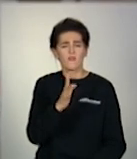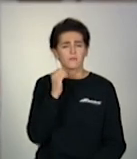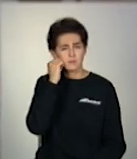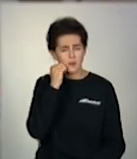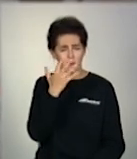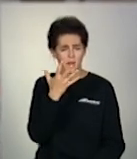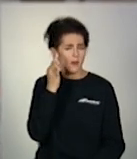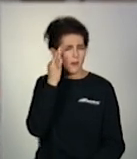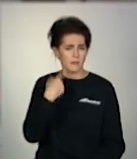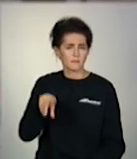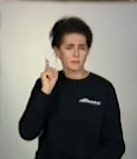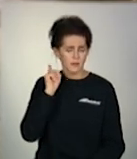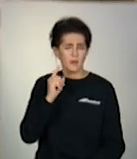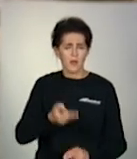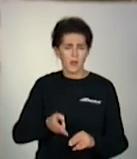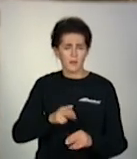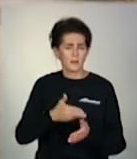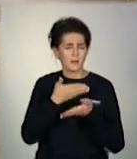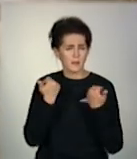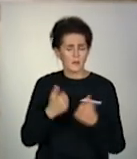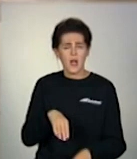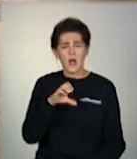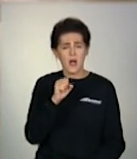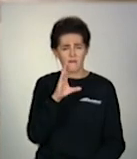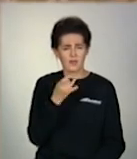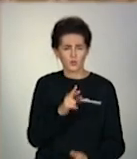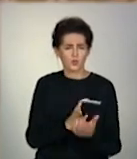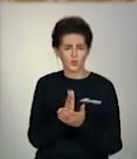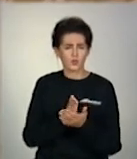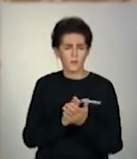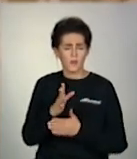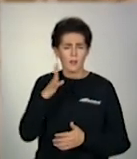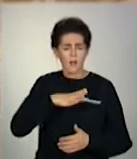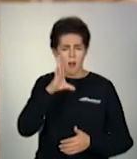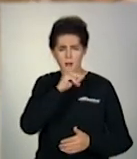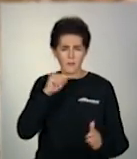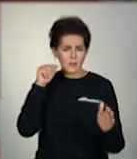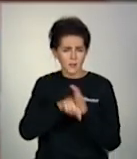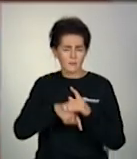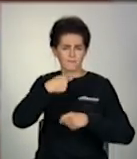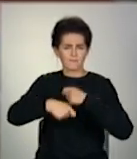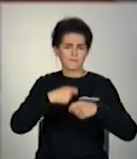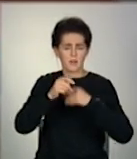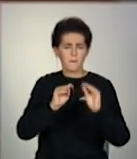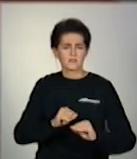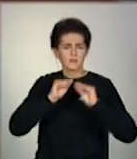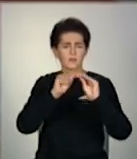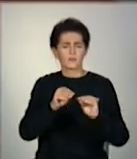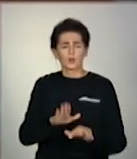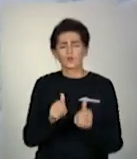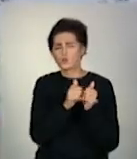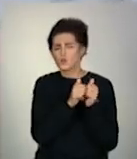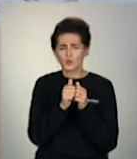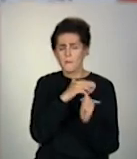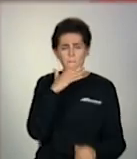5 лет назад примерно ее нет. Аварійні служби ледь дісталися рушникосушки, щоб поставити хомут. Сусіди неодноразово